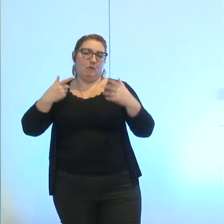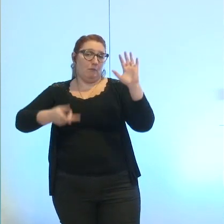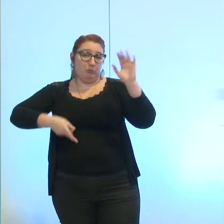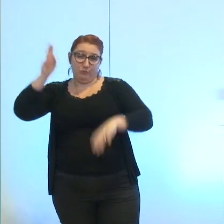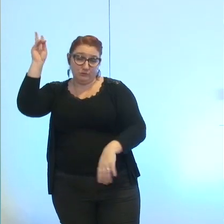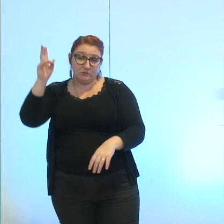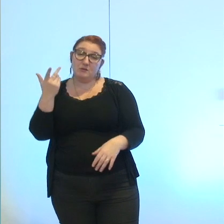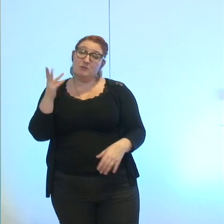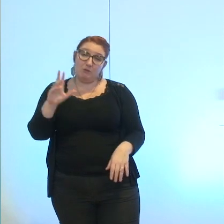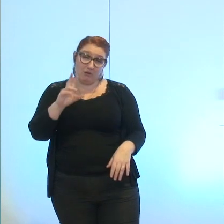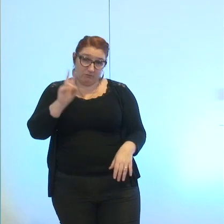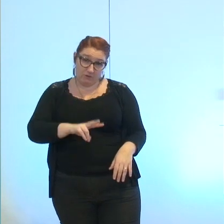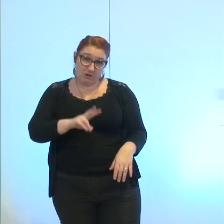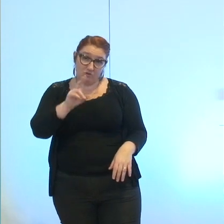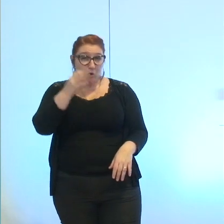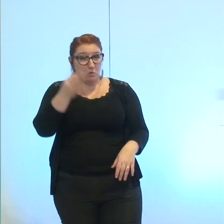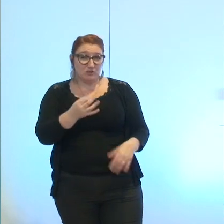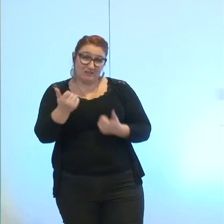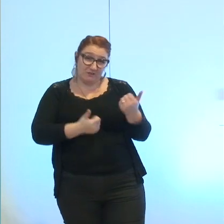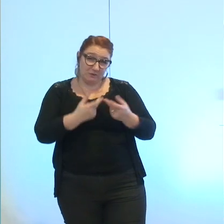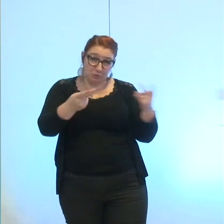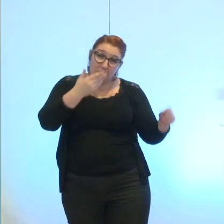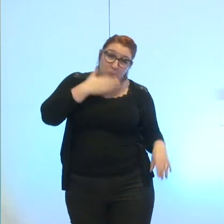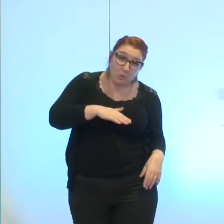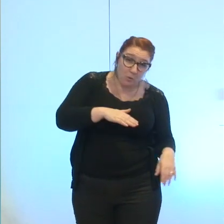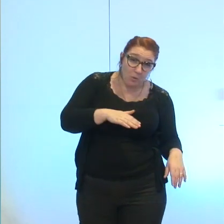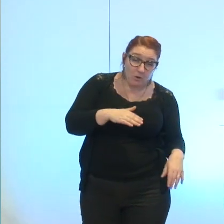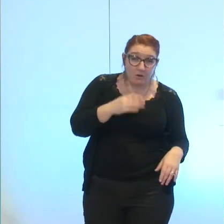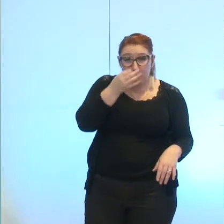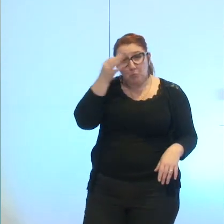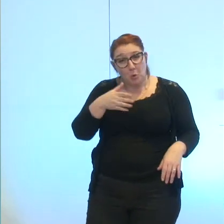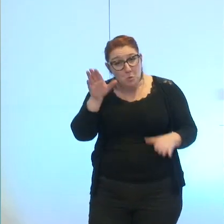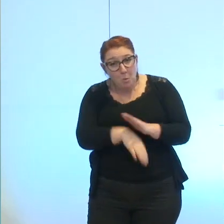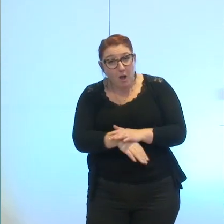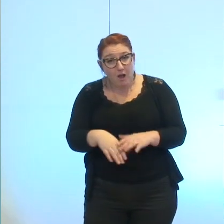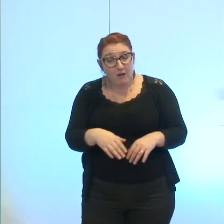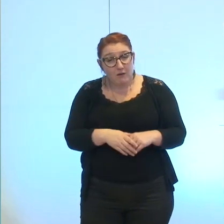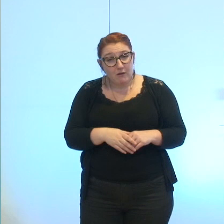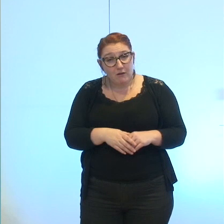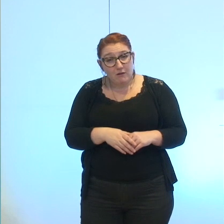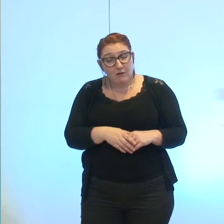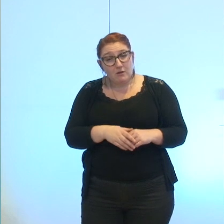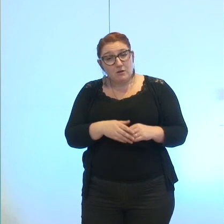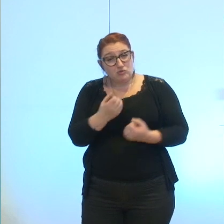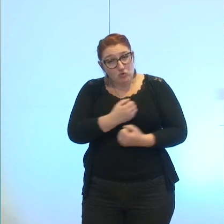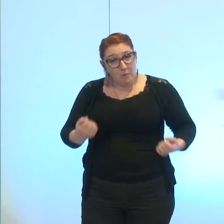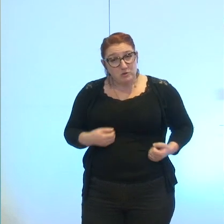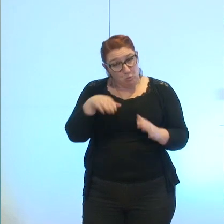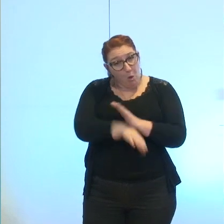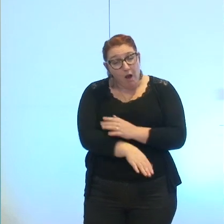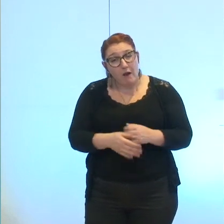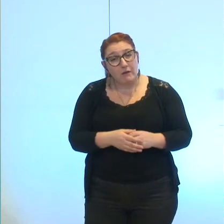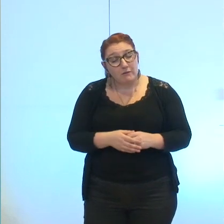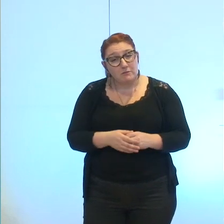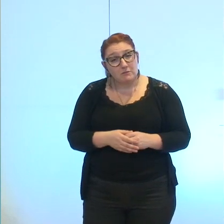dervi si Plon mieux qu'ailleurs est-elle moins pollué le taux de chômage y est-il moins élé